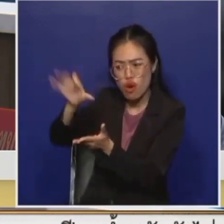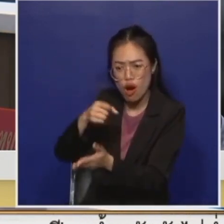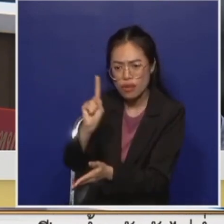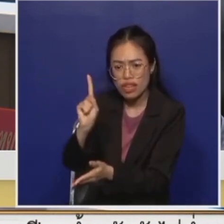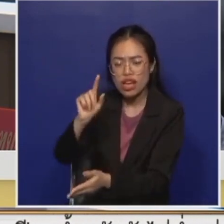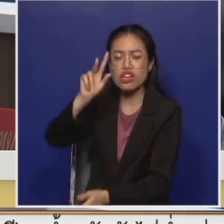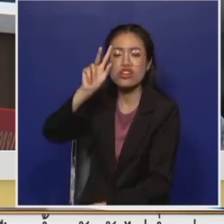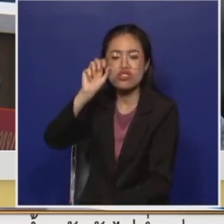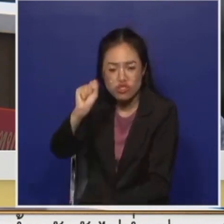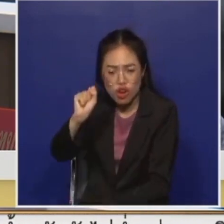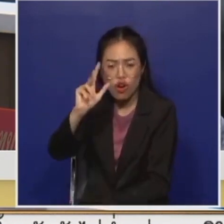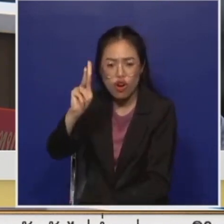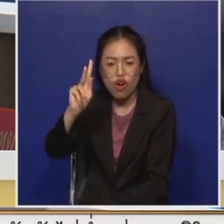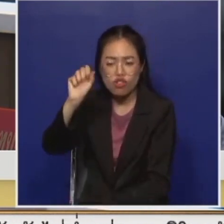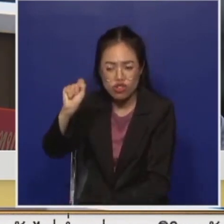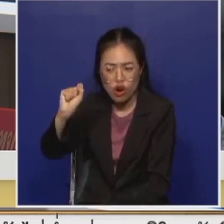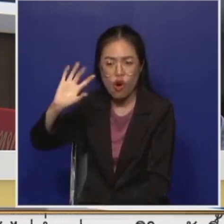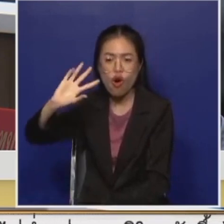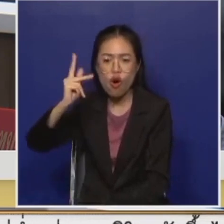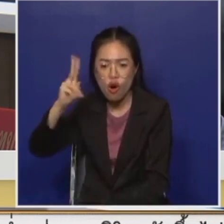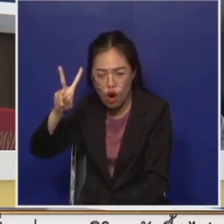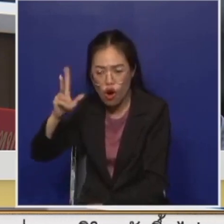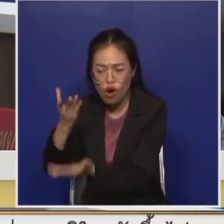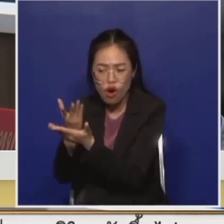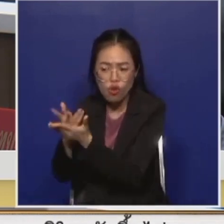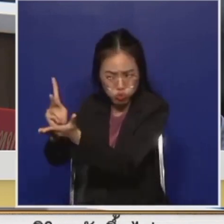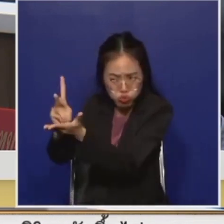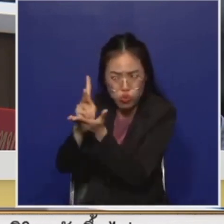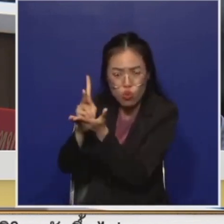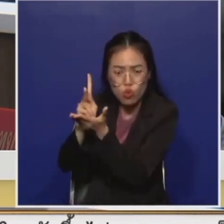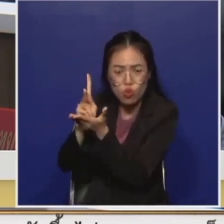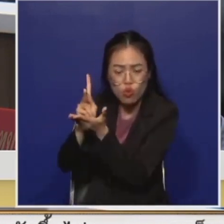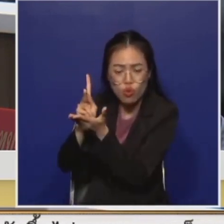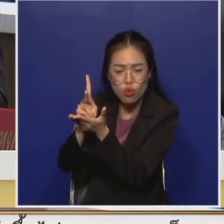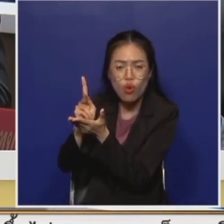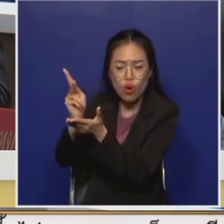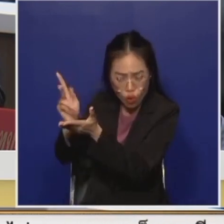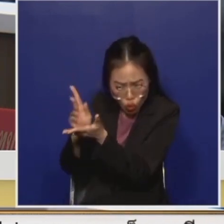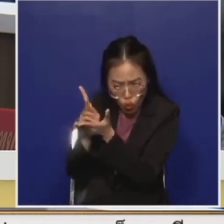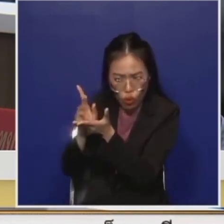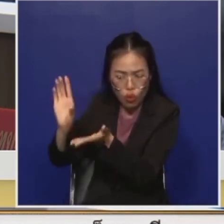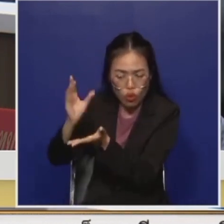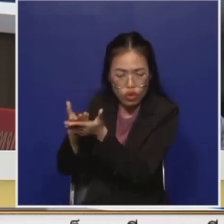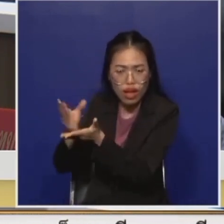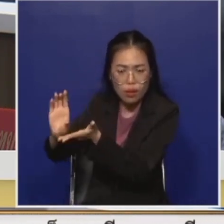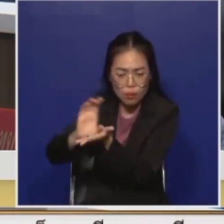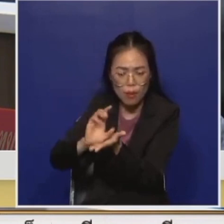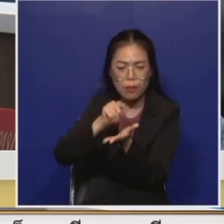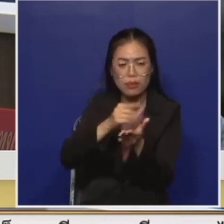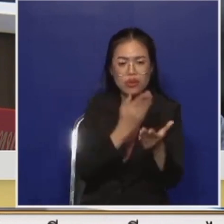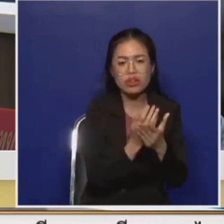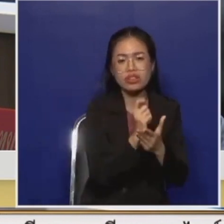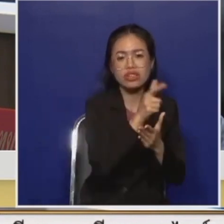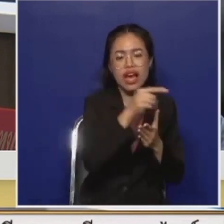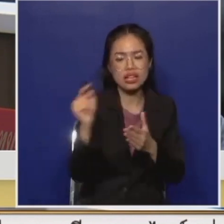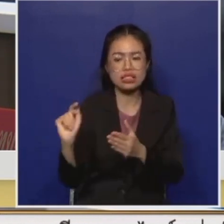ๆเป็นการกู้เงินมาแต่เวลาจ่ายเงินกับออกจากสะคอ ๆ